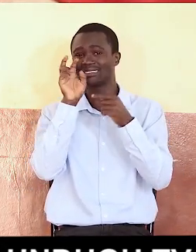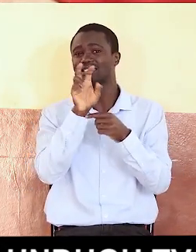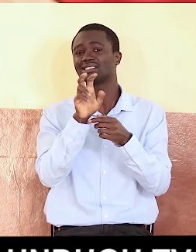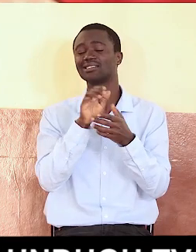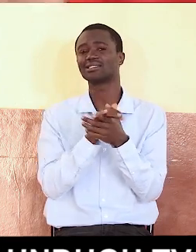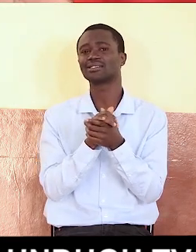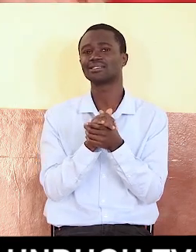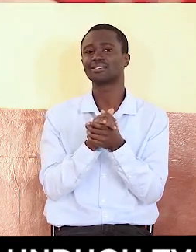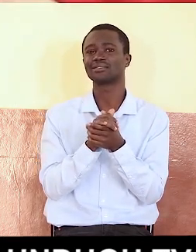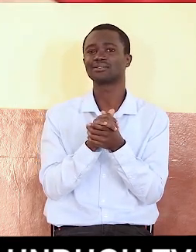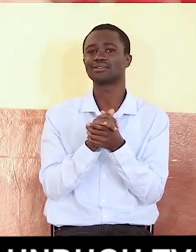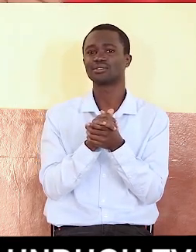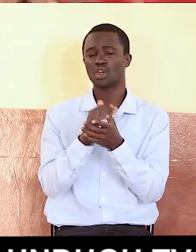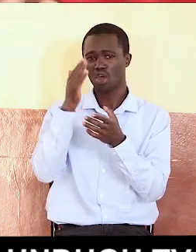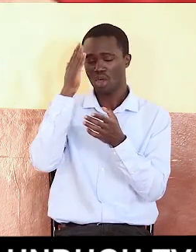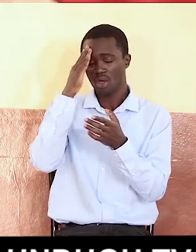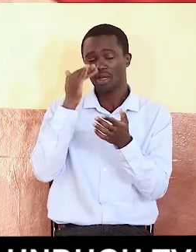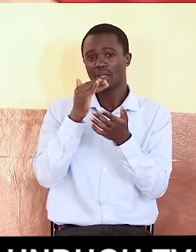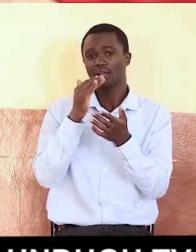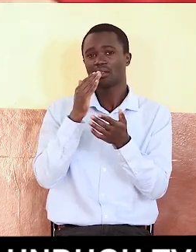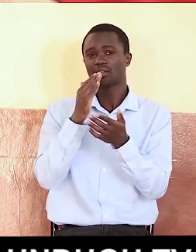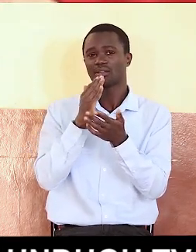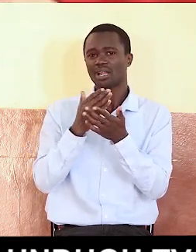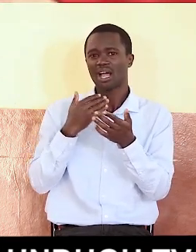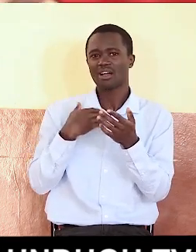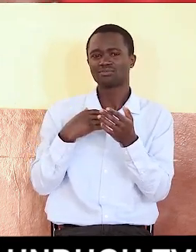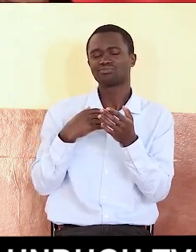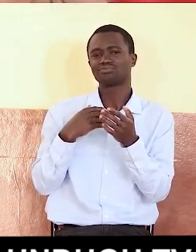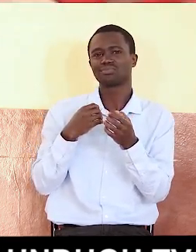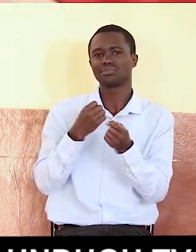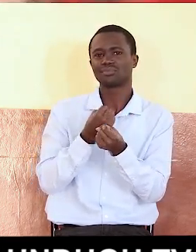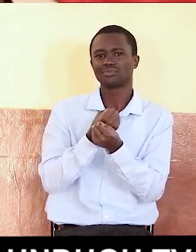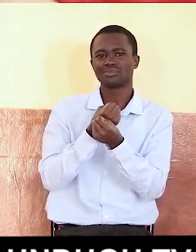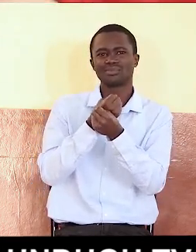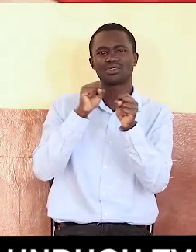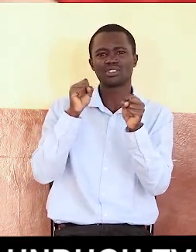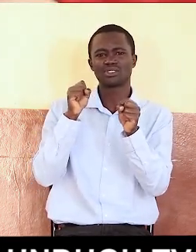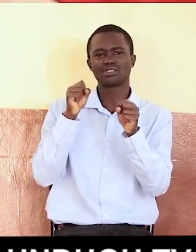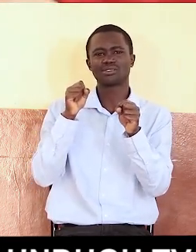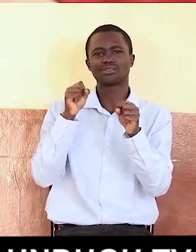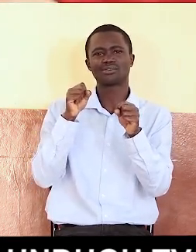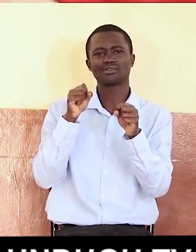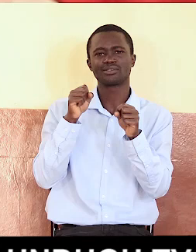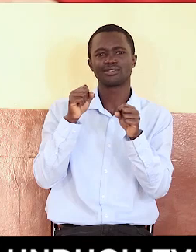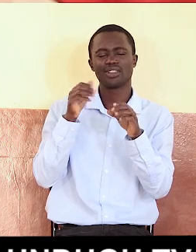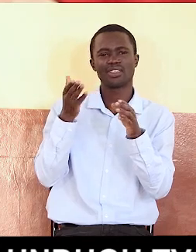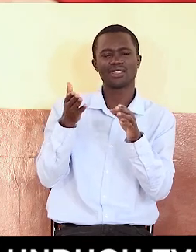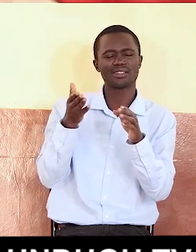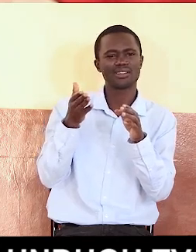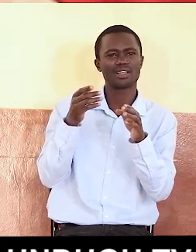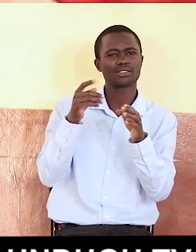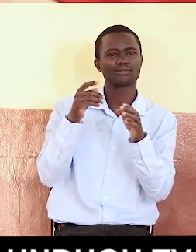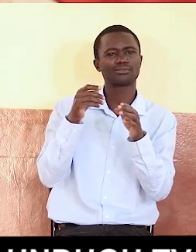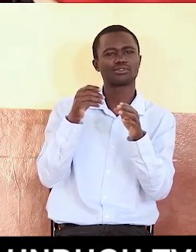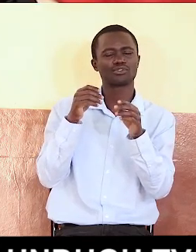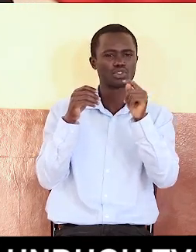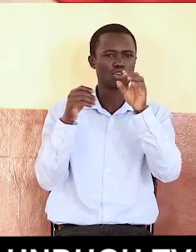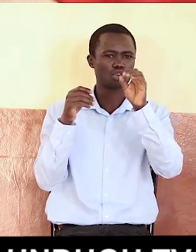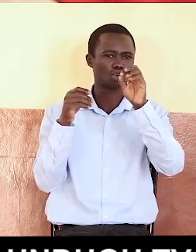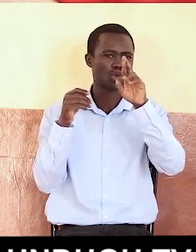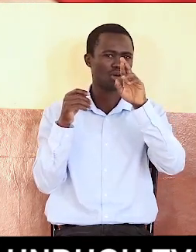kwamba hakuna wokovu katika torati. Torati ni muongozo wa maisha. Lakini kama